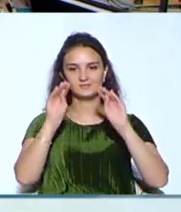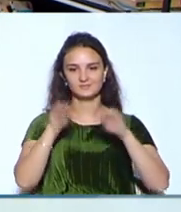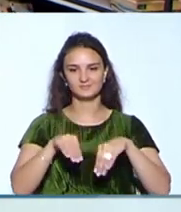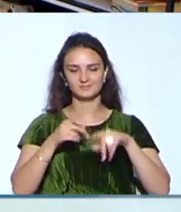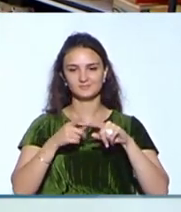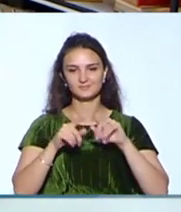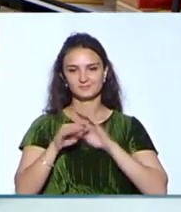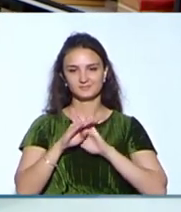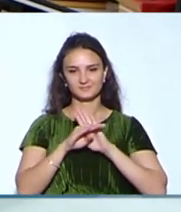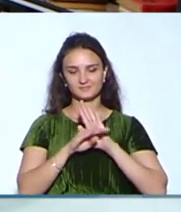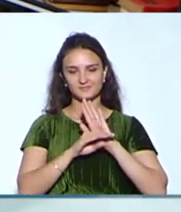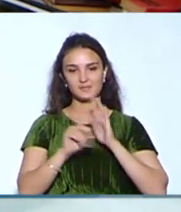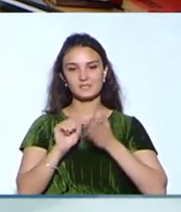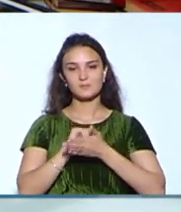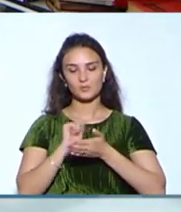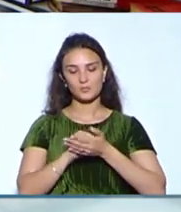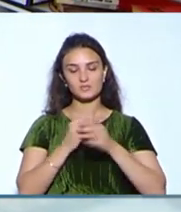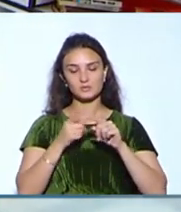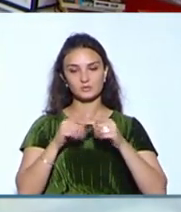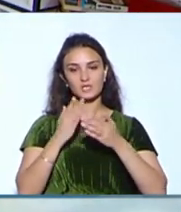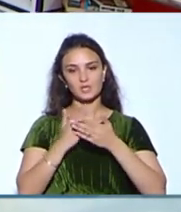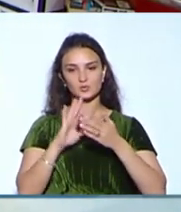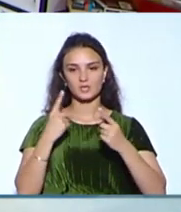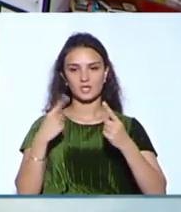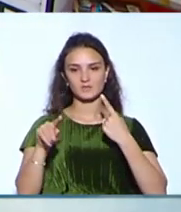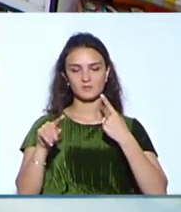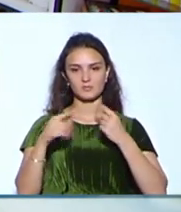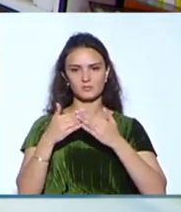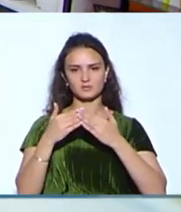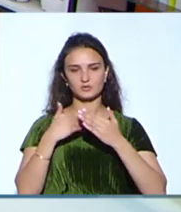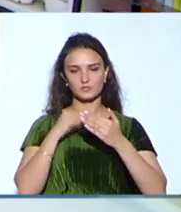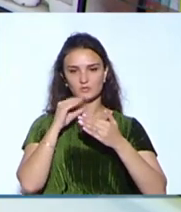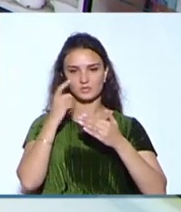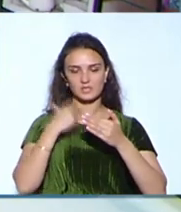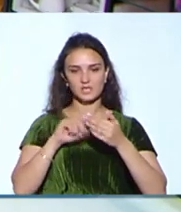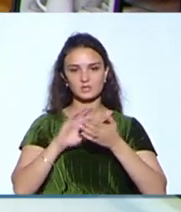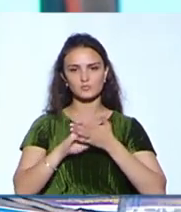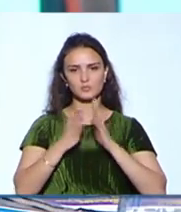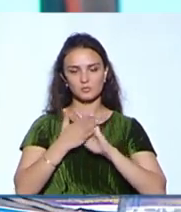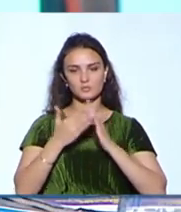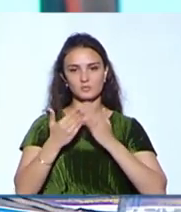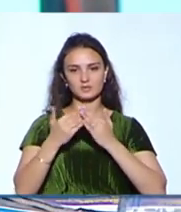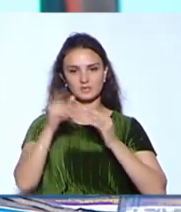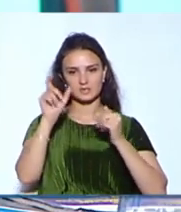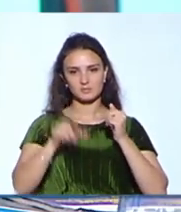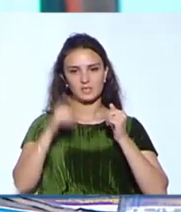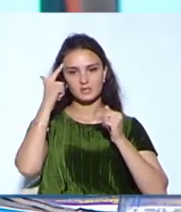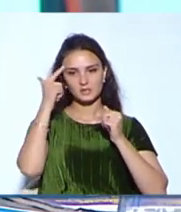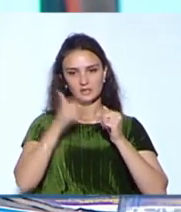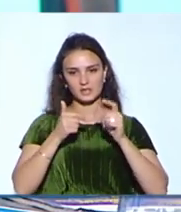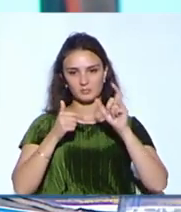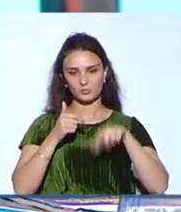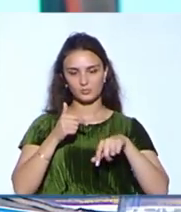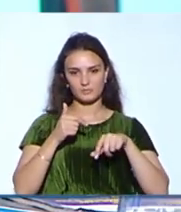რომელიმე პუნქტი, არის თუ არა განმასხვავებელი, როდესაც ჩვენ ვართ კრიტიკულ მდგომარეობებში. ადამიანის